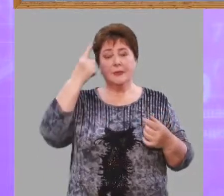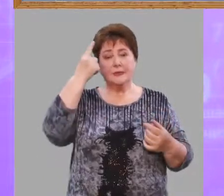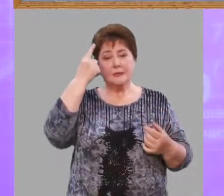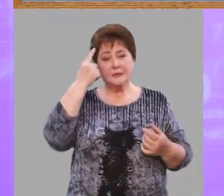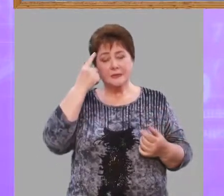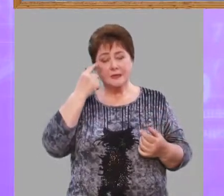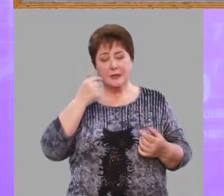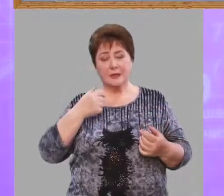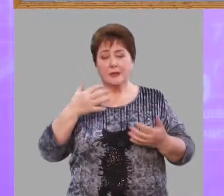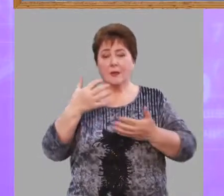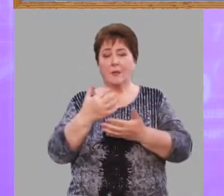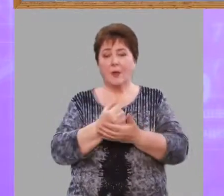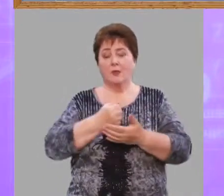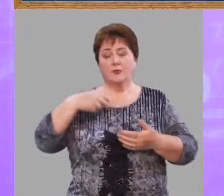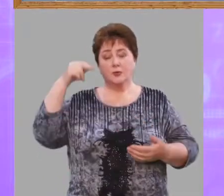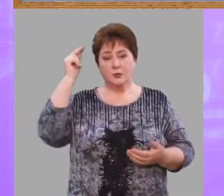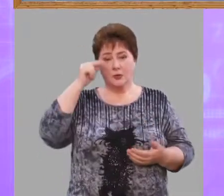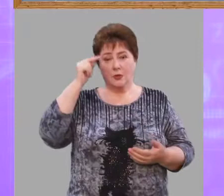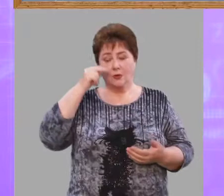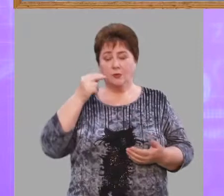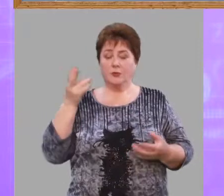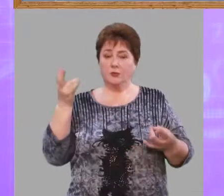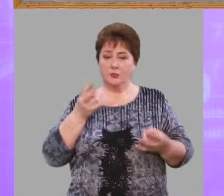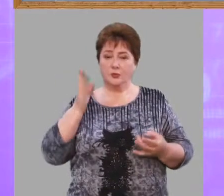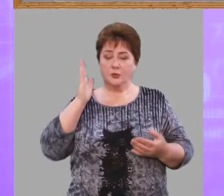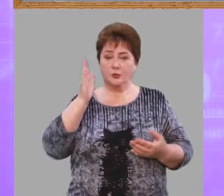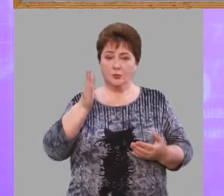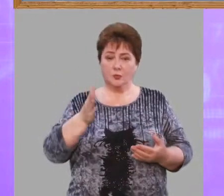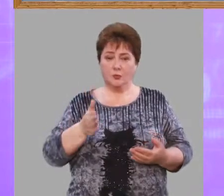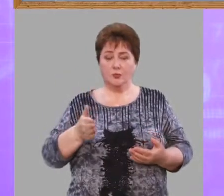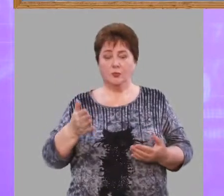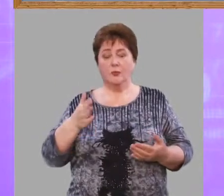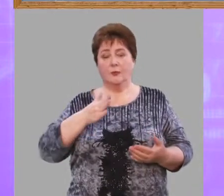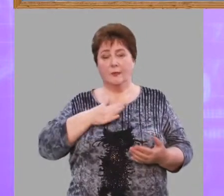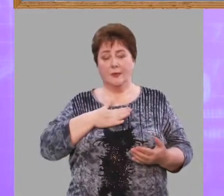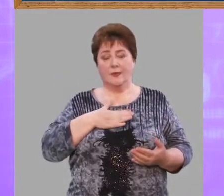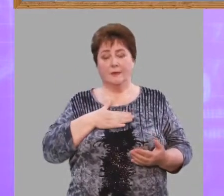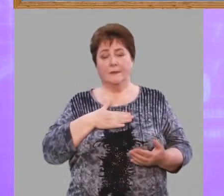Знания, полученные на уроке, пригодятся мне.